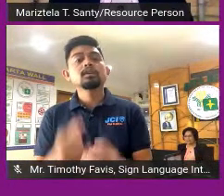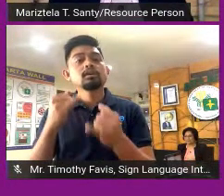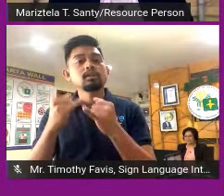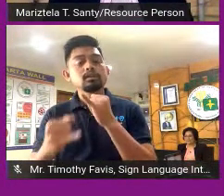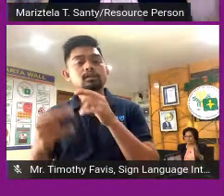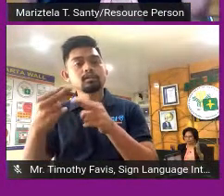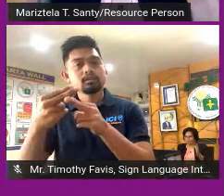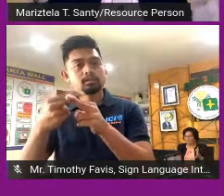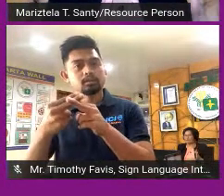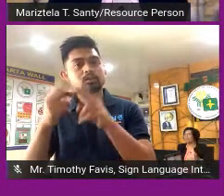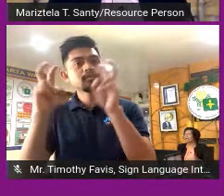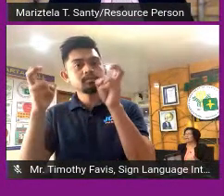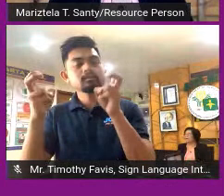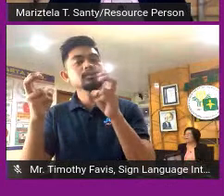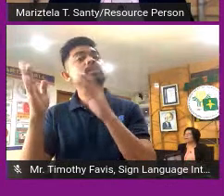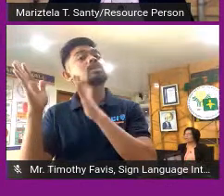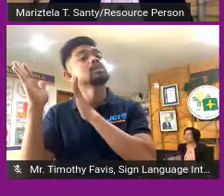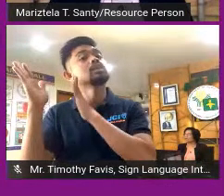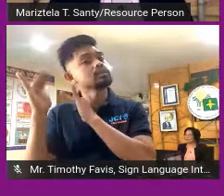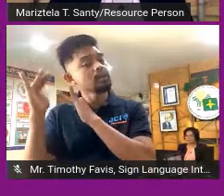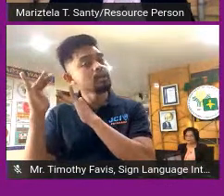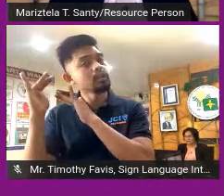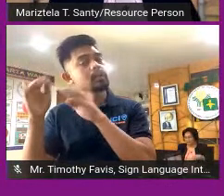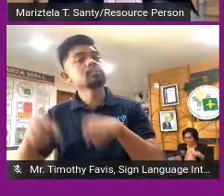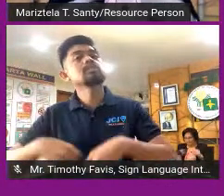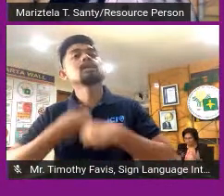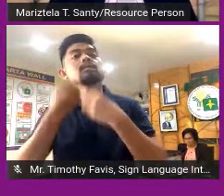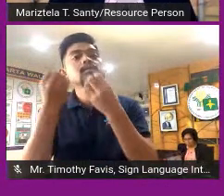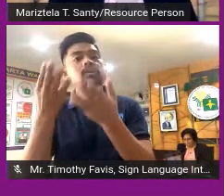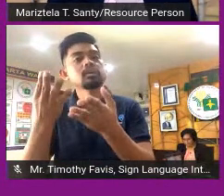topic, sana po nakabigay ng konting